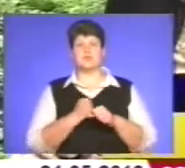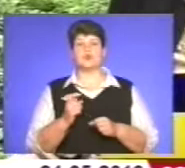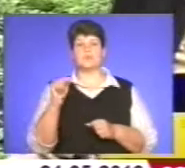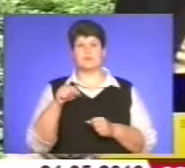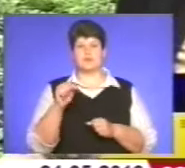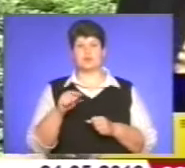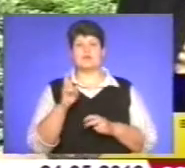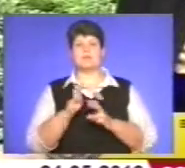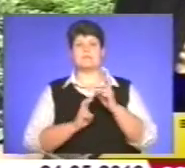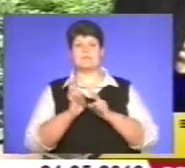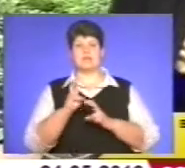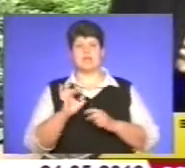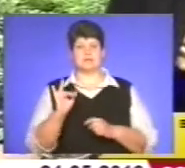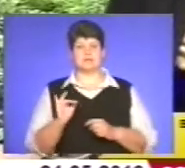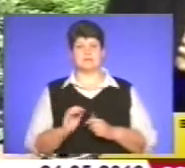на підприємстві.